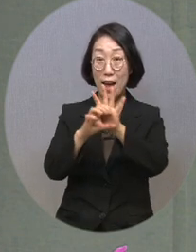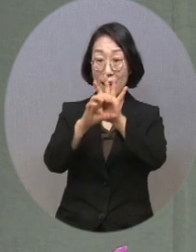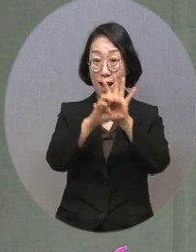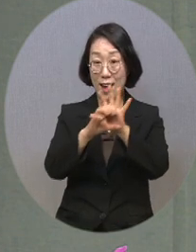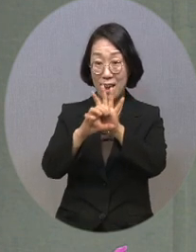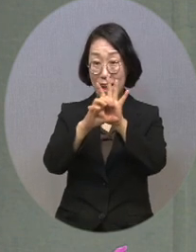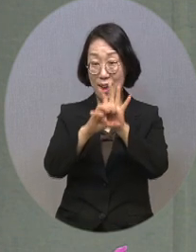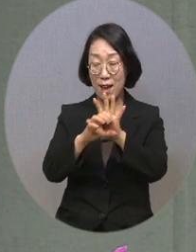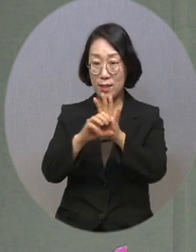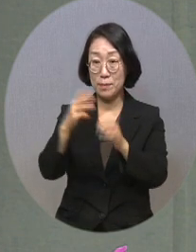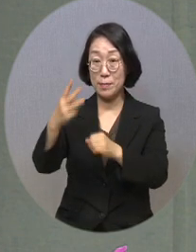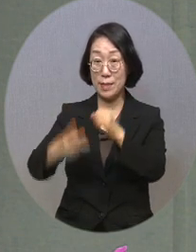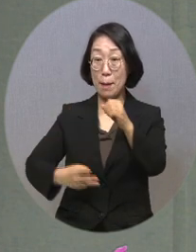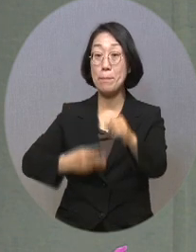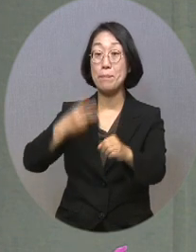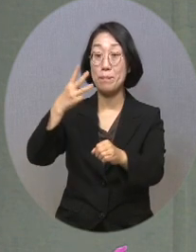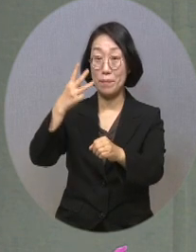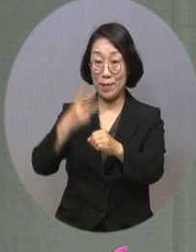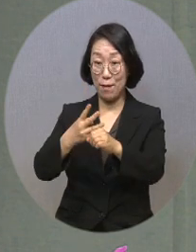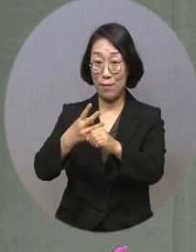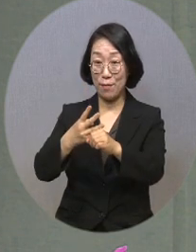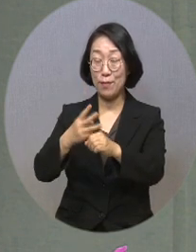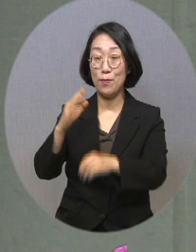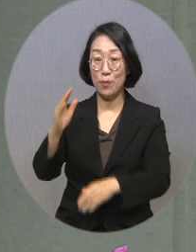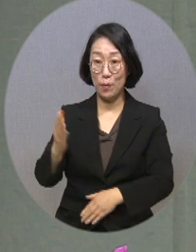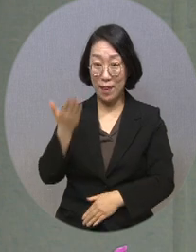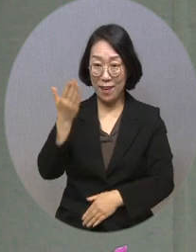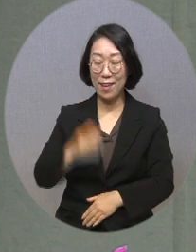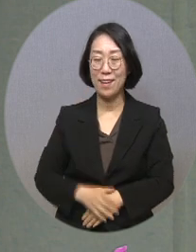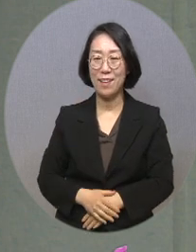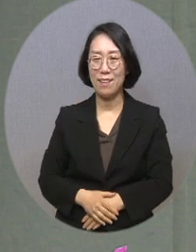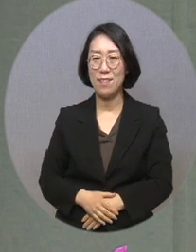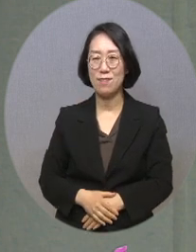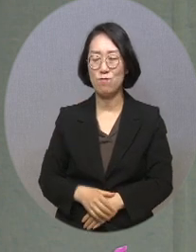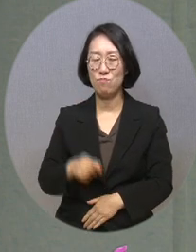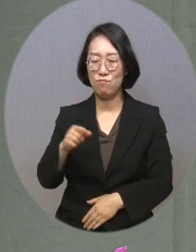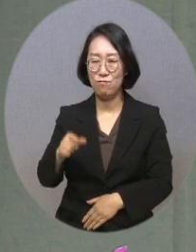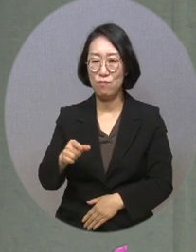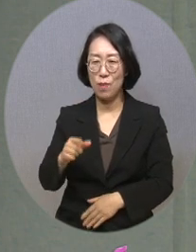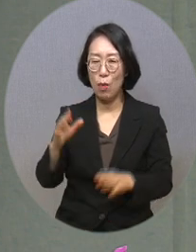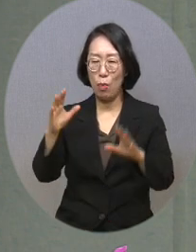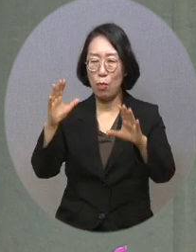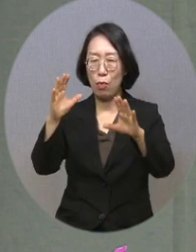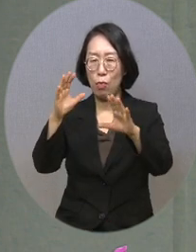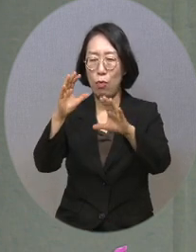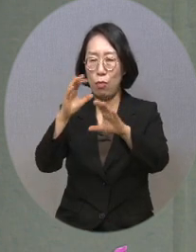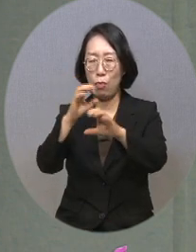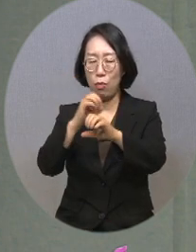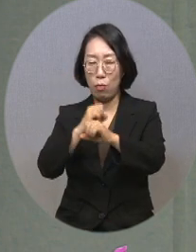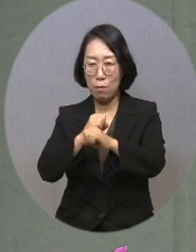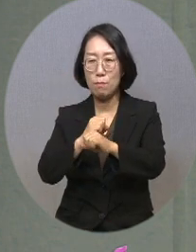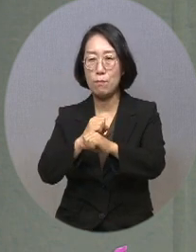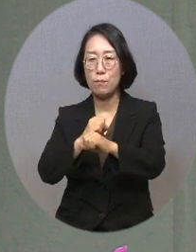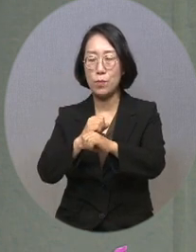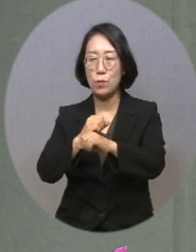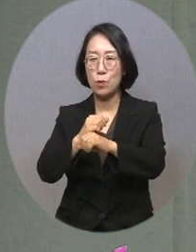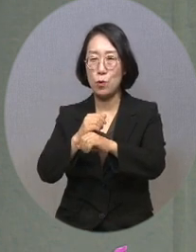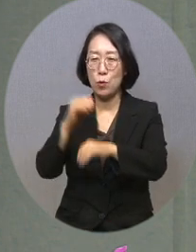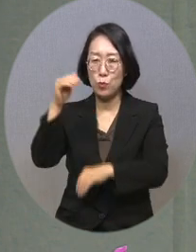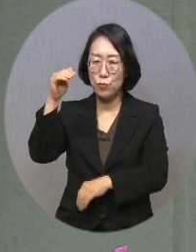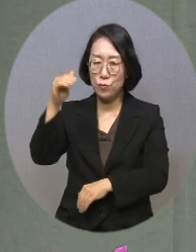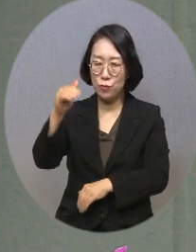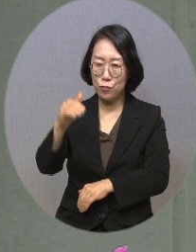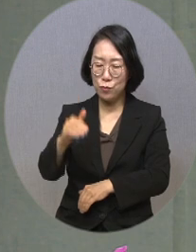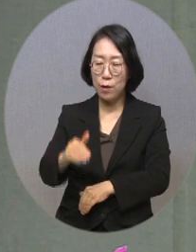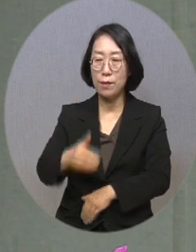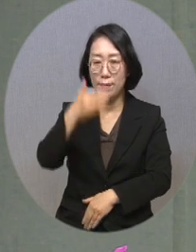코로나가 3년 차에 지금 접어들었지만 네, 이제 서서히 정점을 찍고 네. 줄어들고 있어서